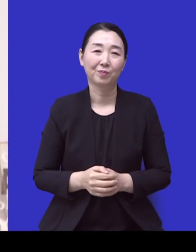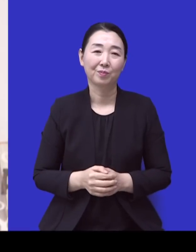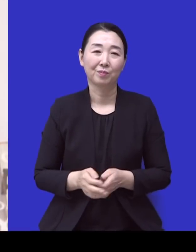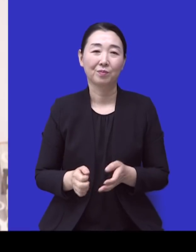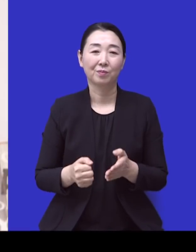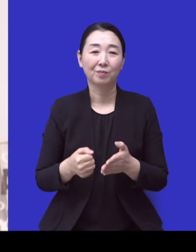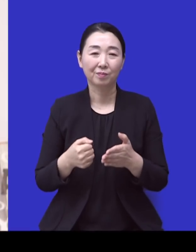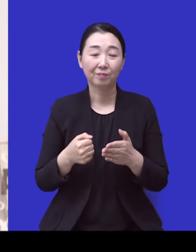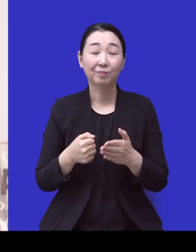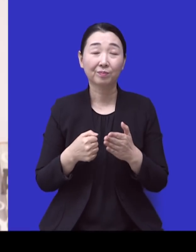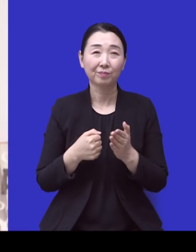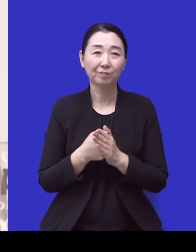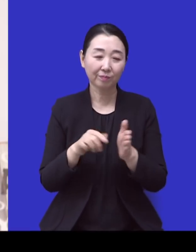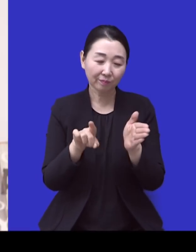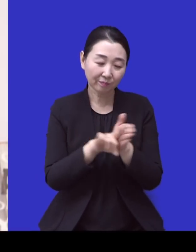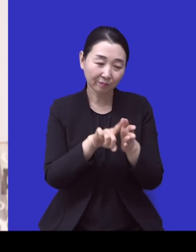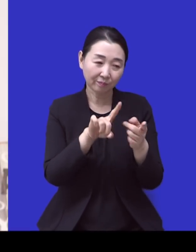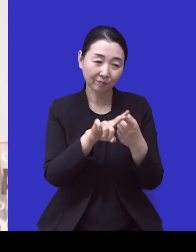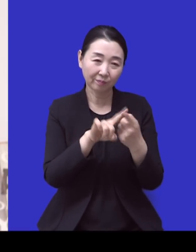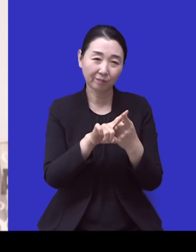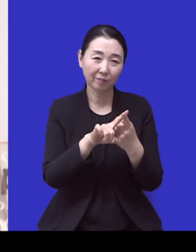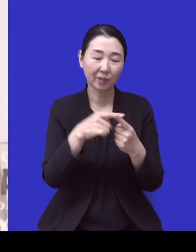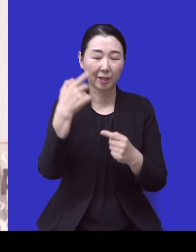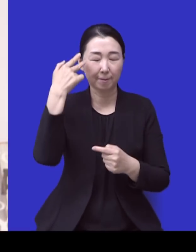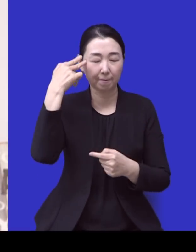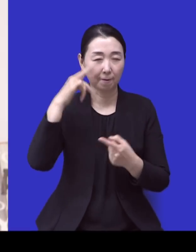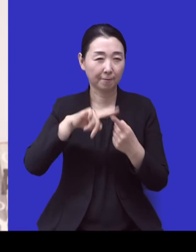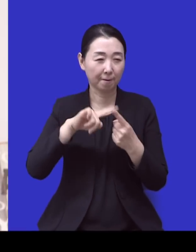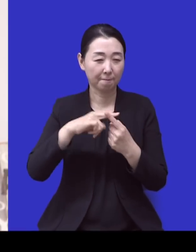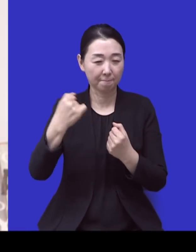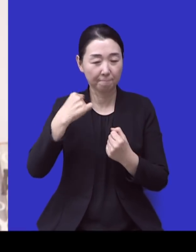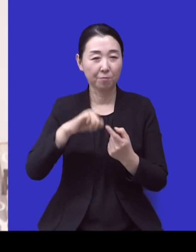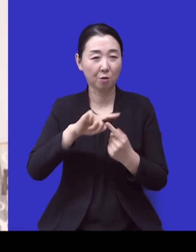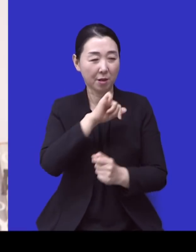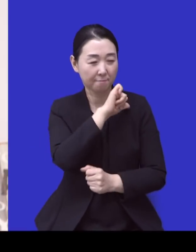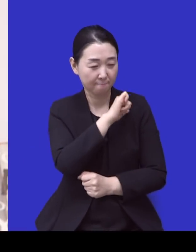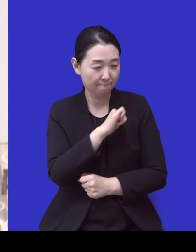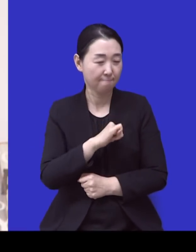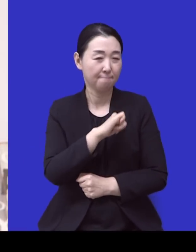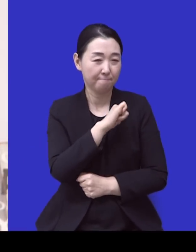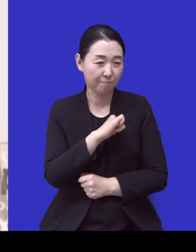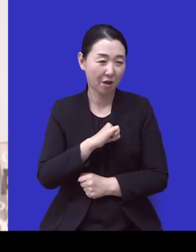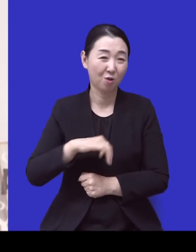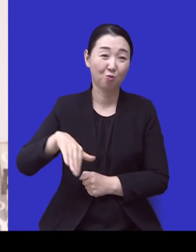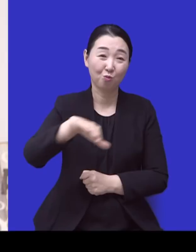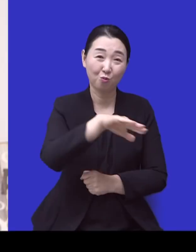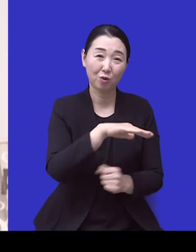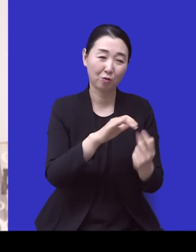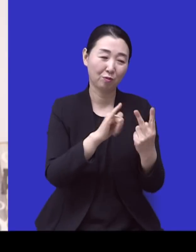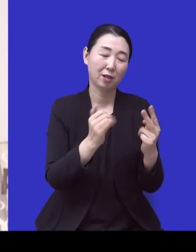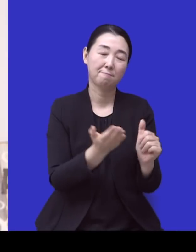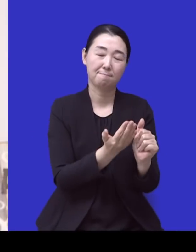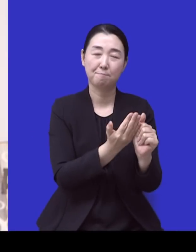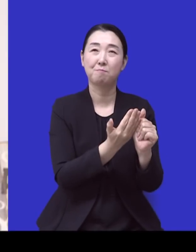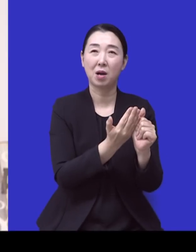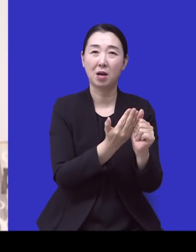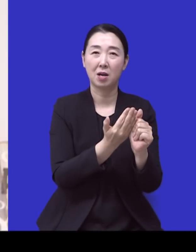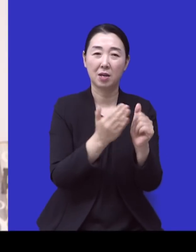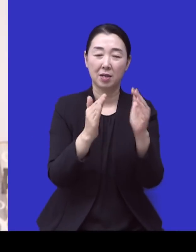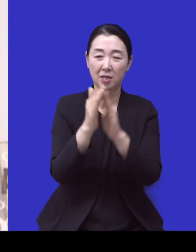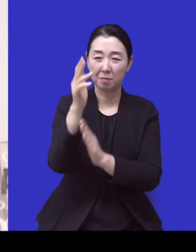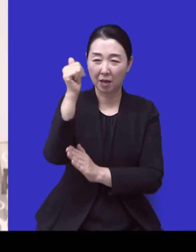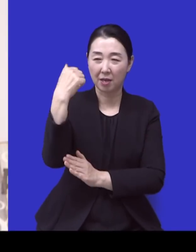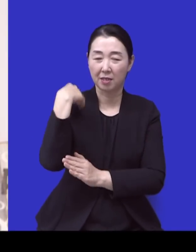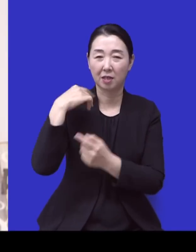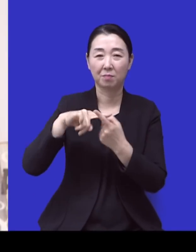진짜 그 신앙으로 그 정신력으로 끝까지 버티시면서 저희를 키우시고 그 가장이라는 책임감을